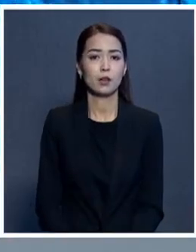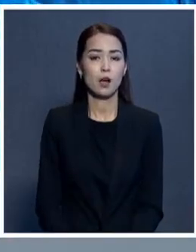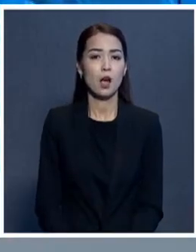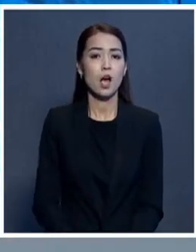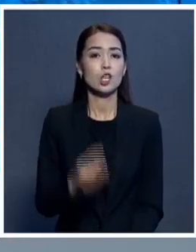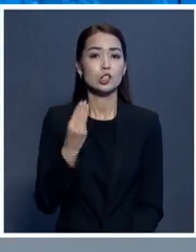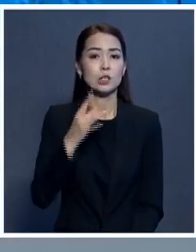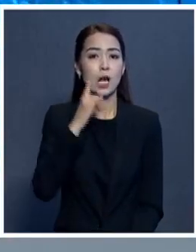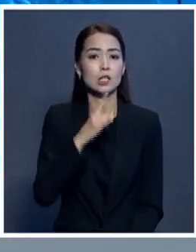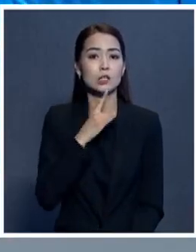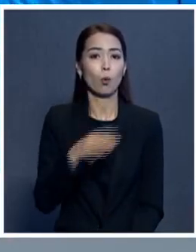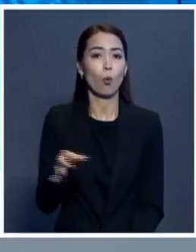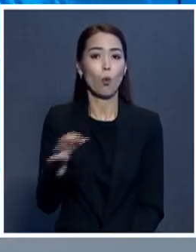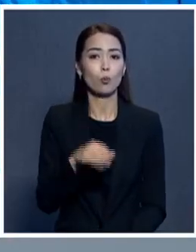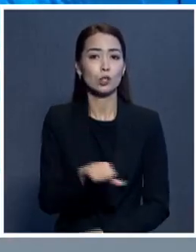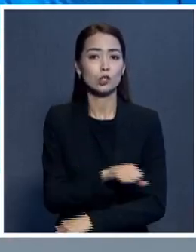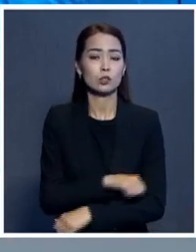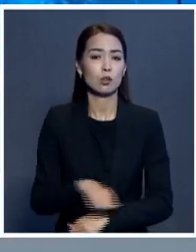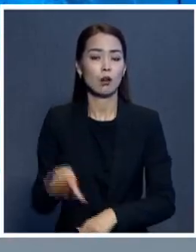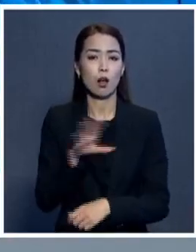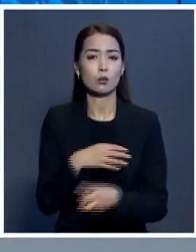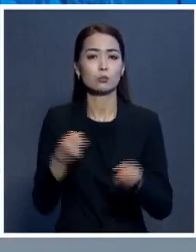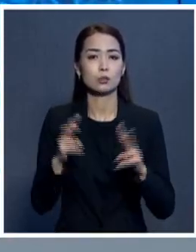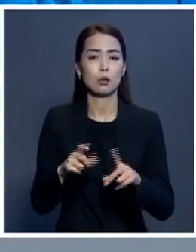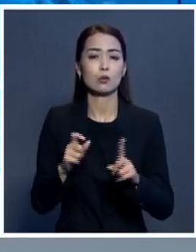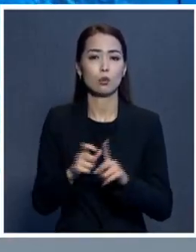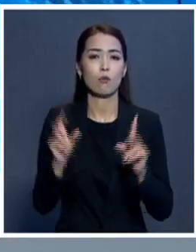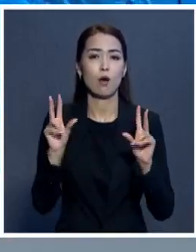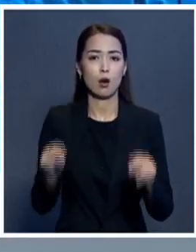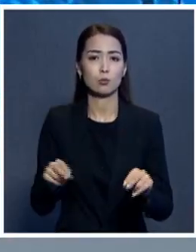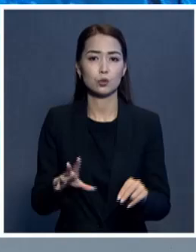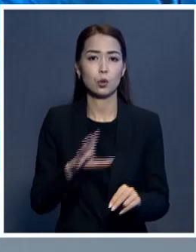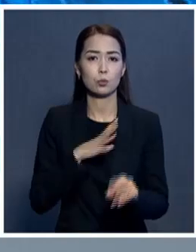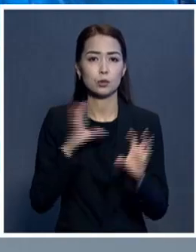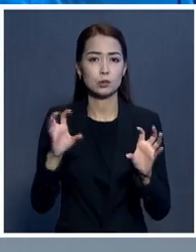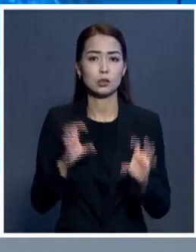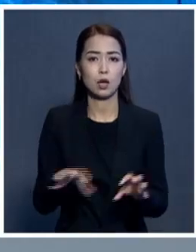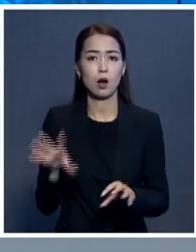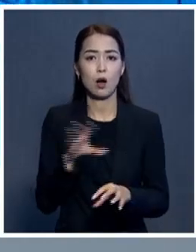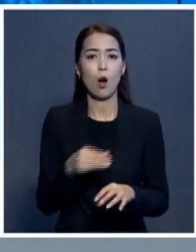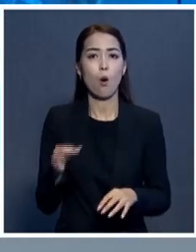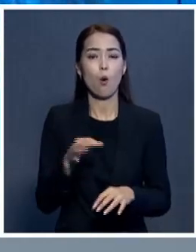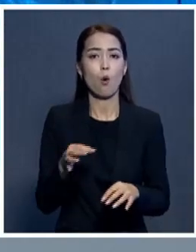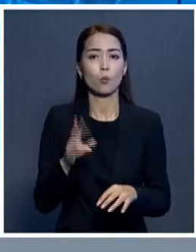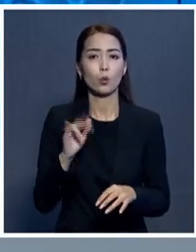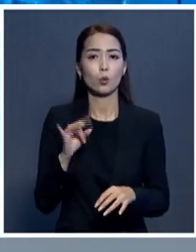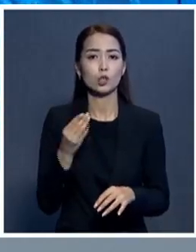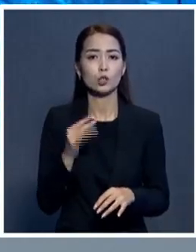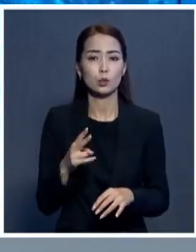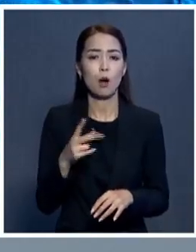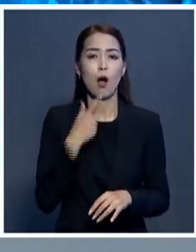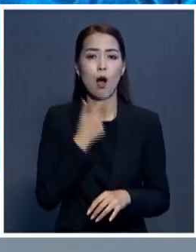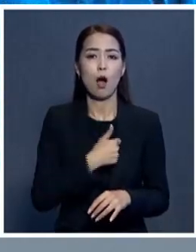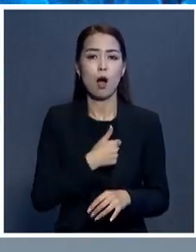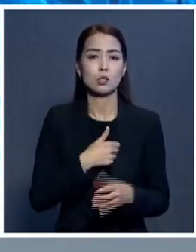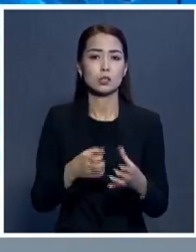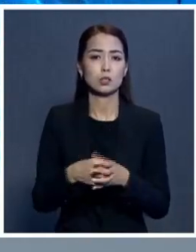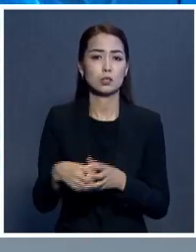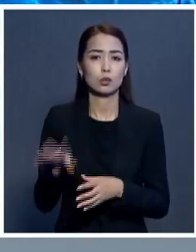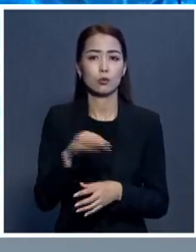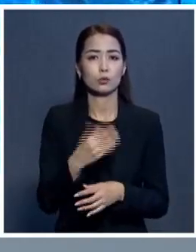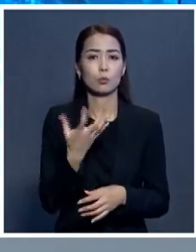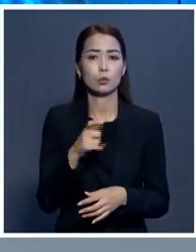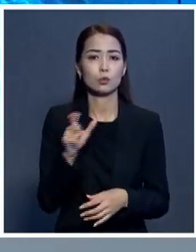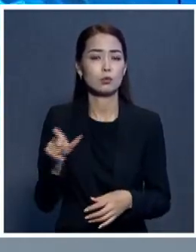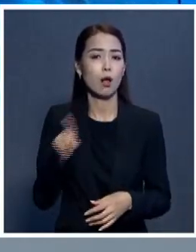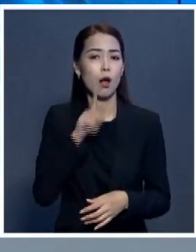Шығыс Қазақстан облысында шекарашылар ант қабылдады. Күршім ауданында орналасқан 25-35 әскери бөліміне көктемгі шақырылымда 500-ге жуық